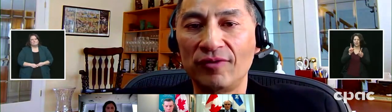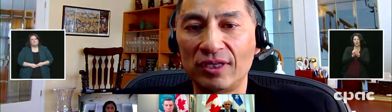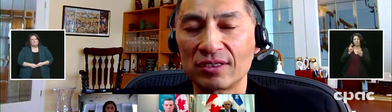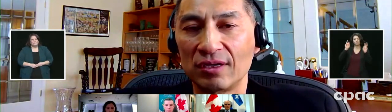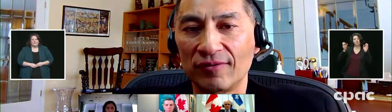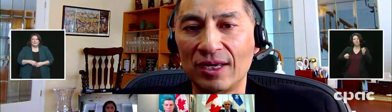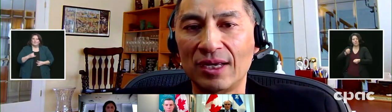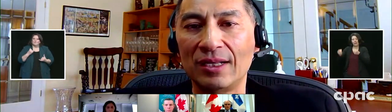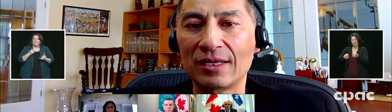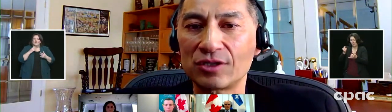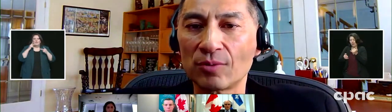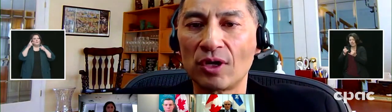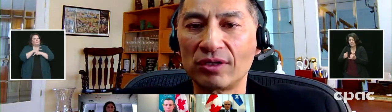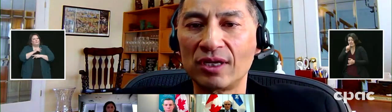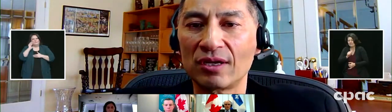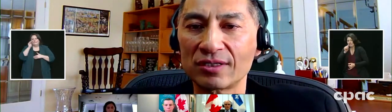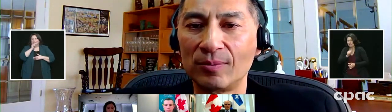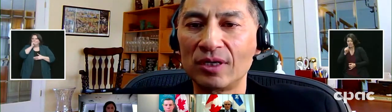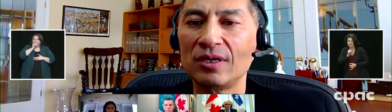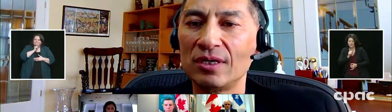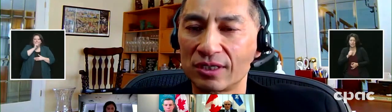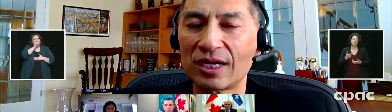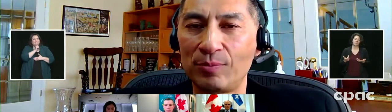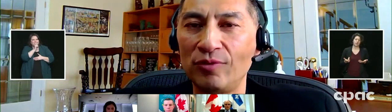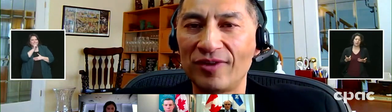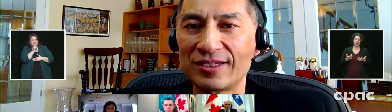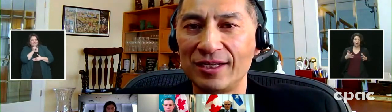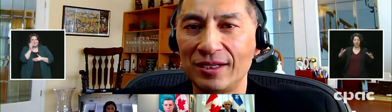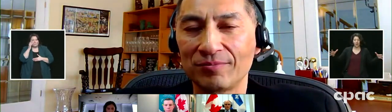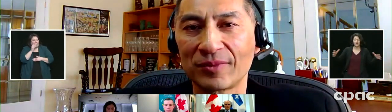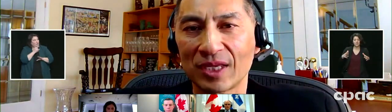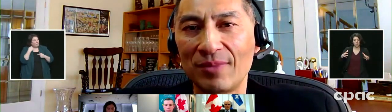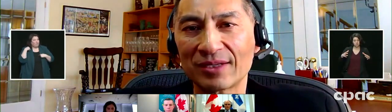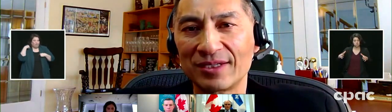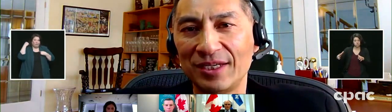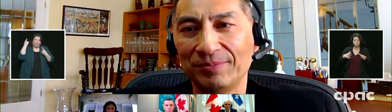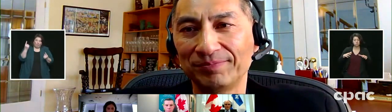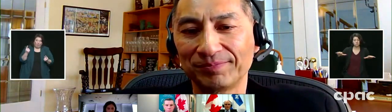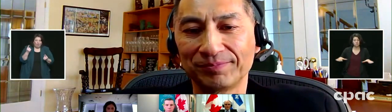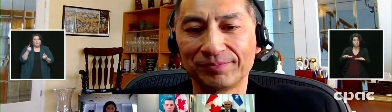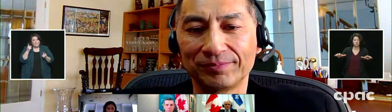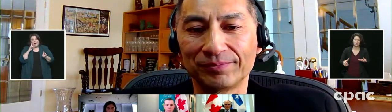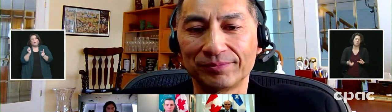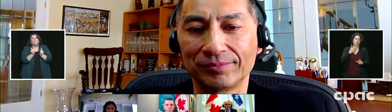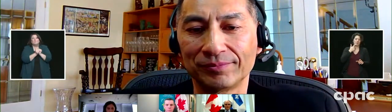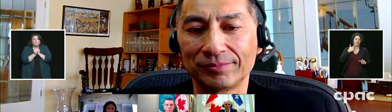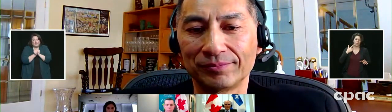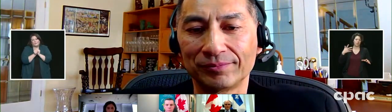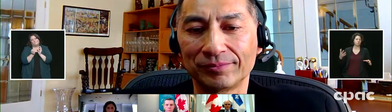la COVID-19. La surmonter ensemble sera plus facile. Merci.